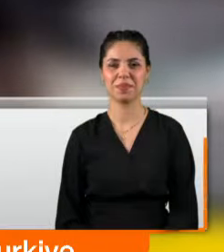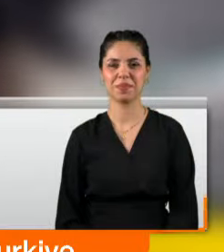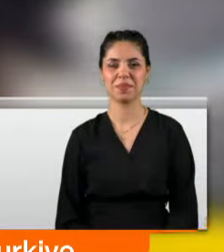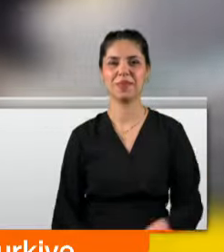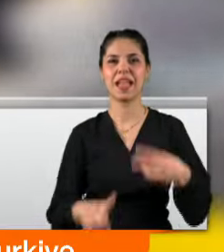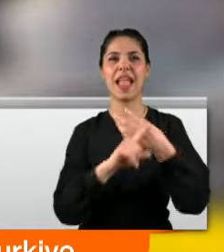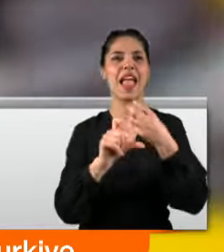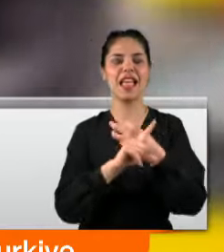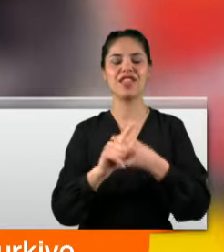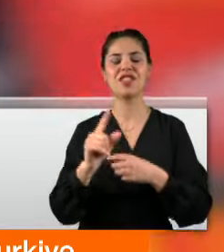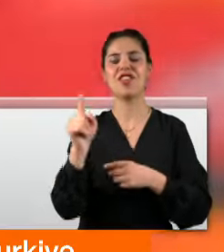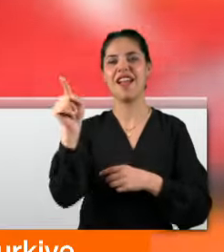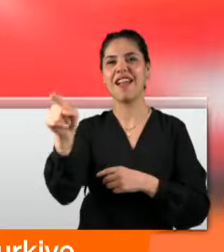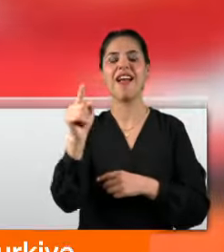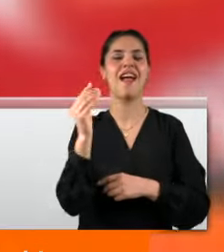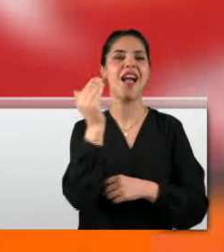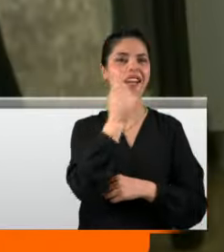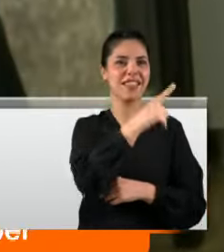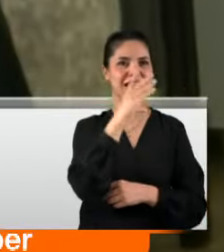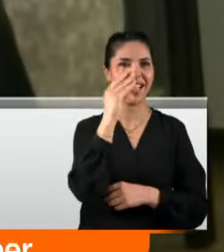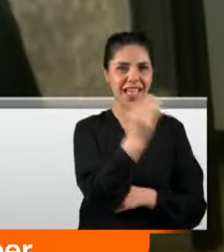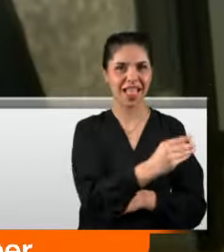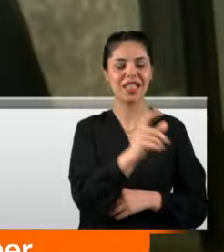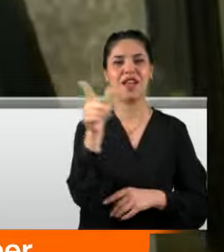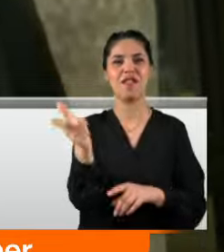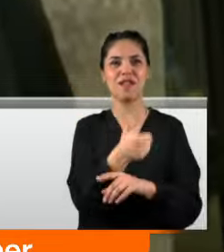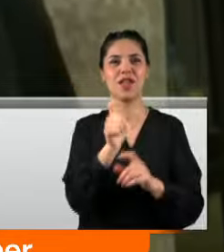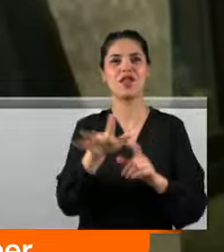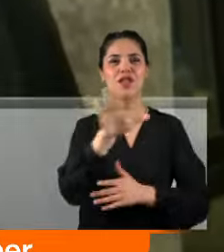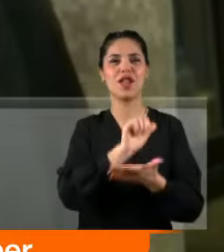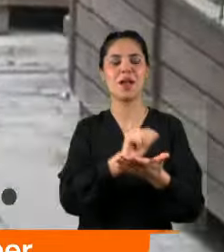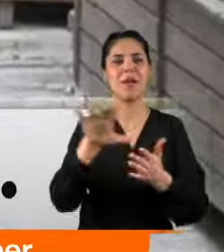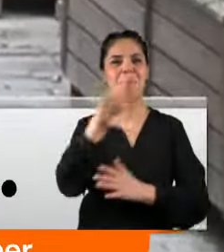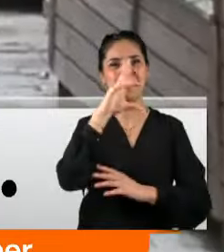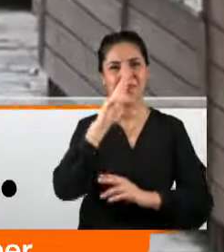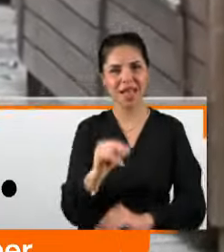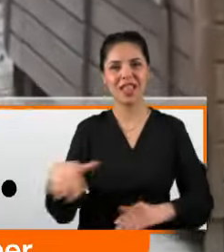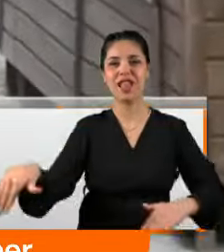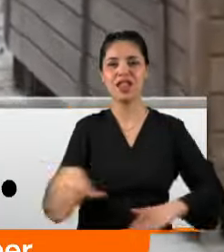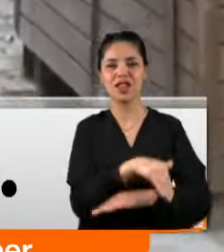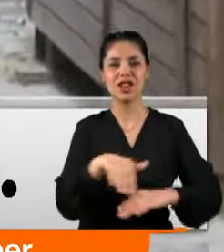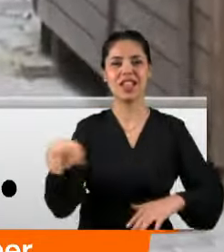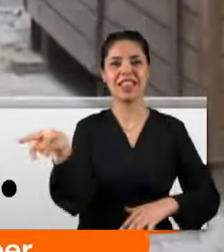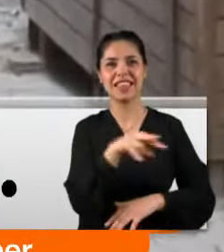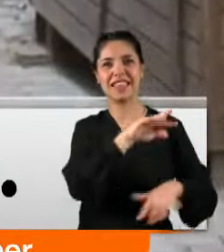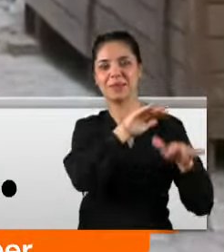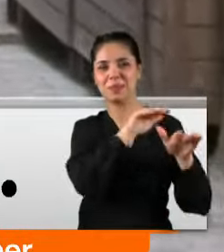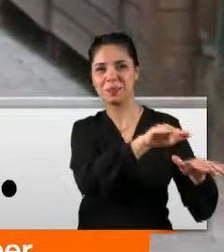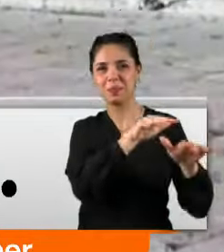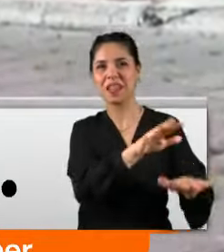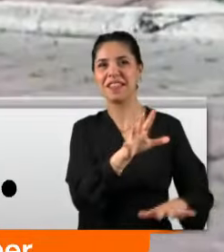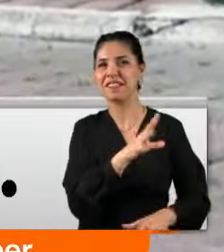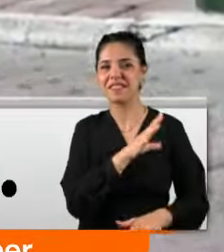Ece Kozdere'nin anneannesine yaptığı jestin görüntüsü sosyal medyada büyük beğeni topladı. Sokakta ilgi odağı olan Sabire